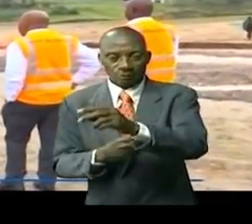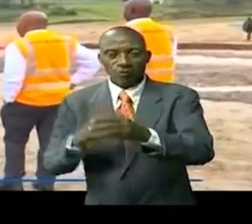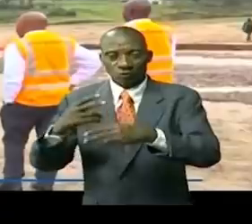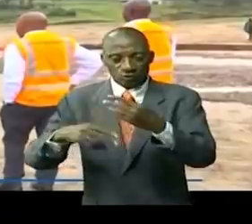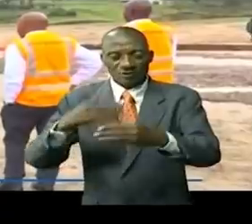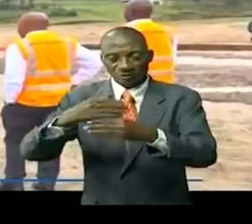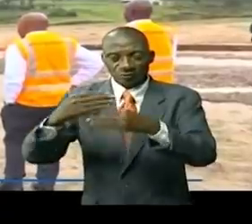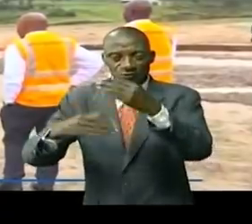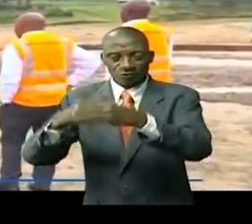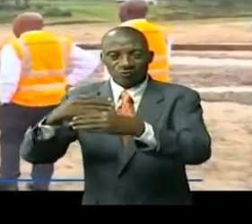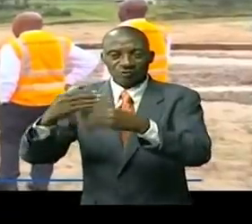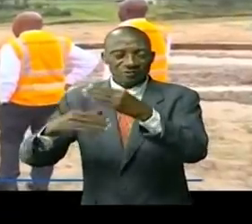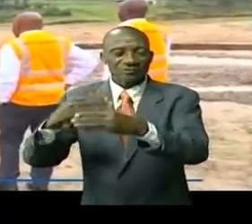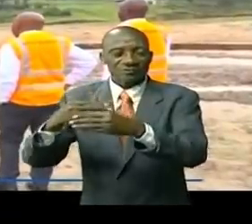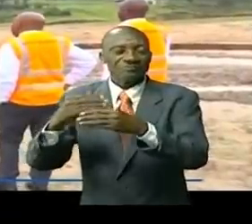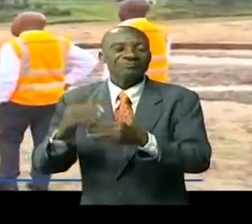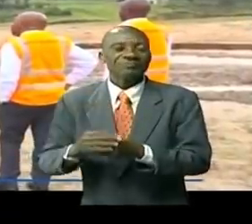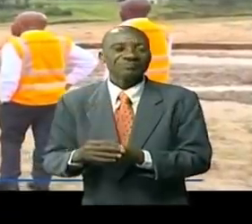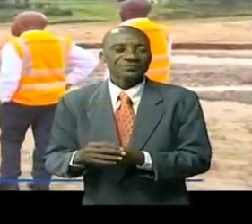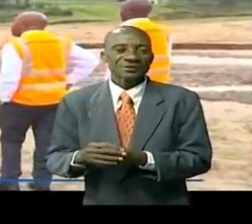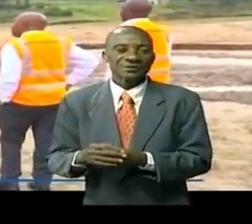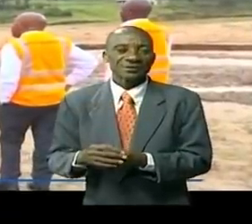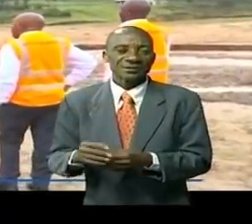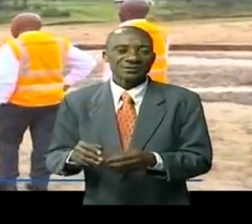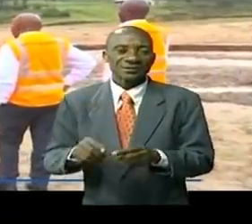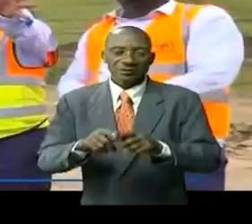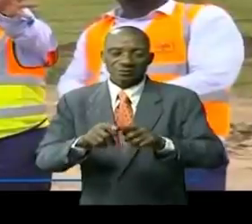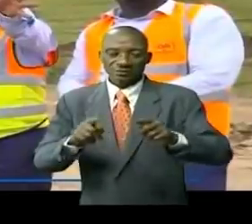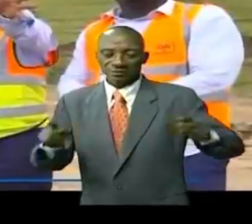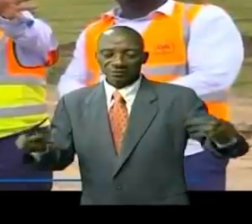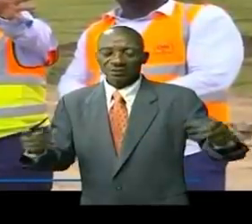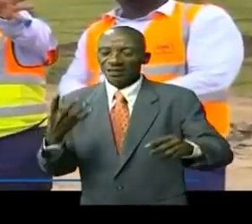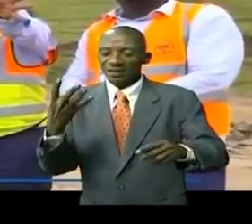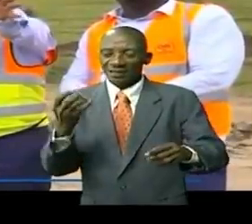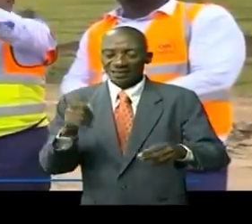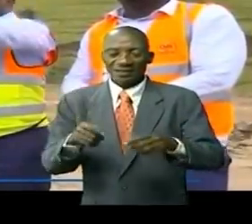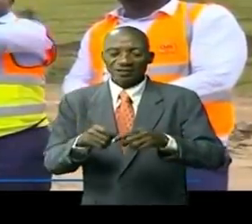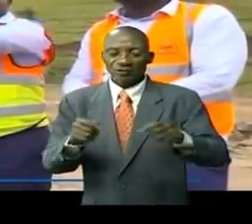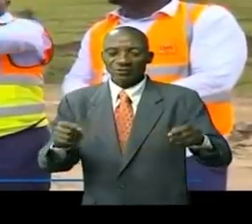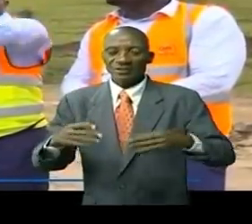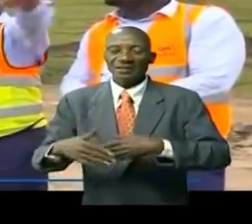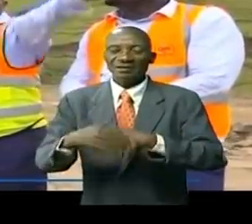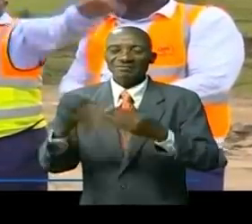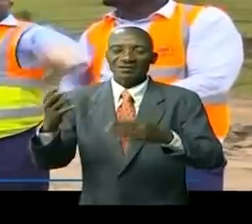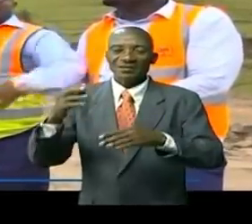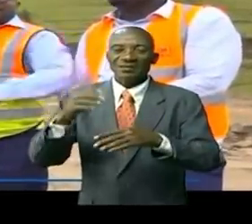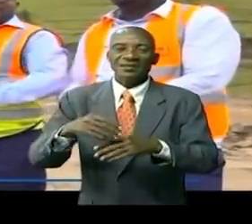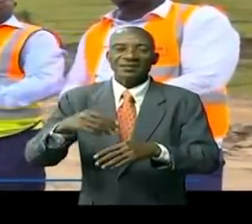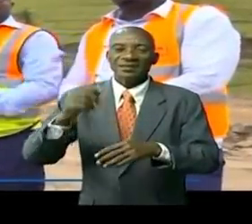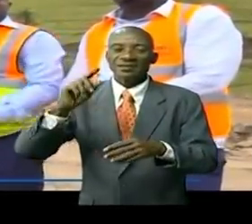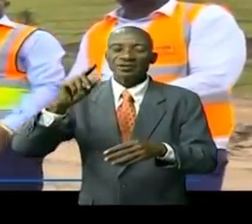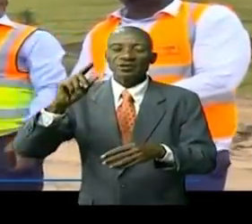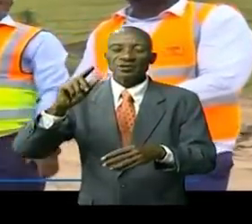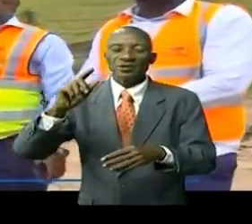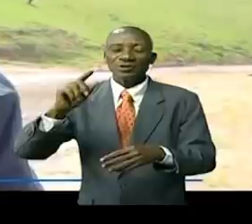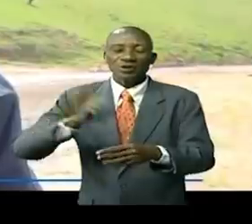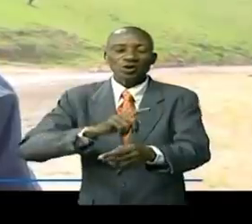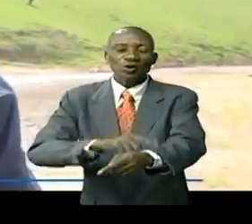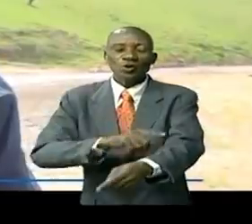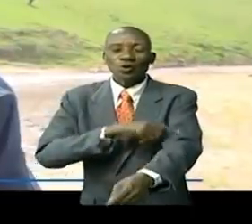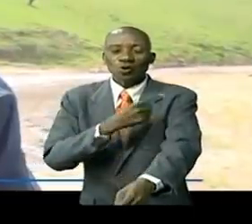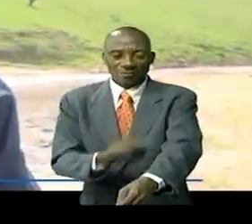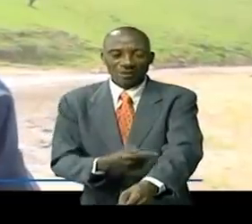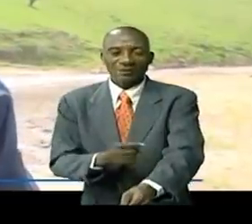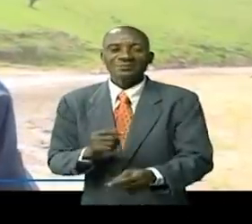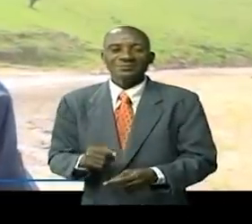Nyangiseni, situé à plus de 40 km de la ville de Goma, sur la route Massissi-Walikale, pont qui a déjà enregistré plusieurs